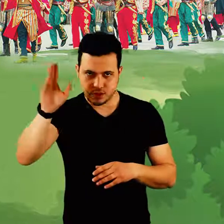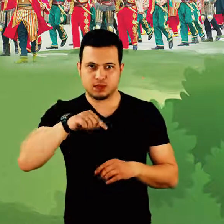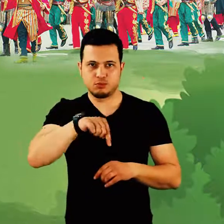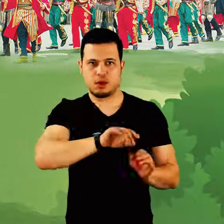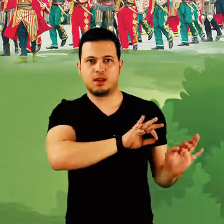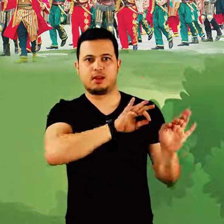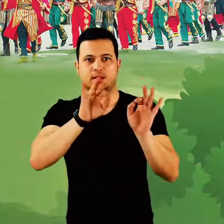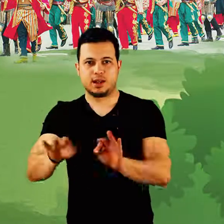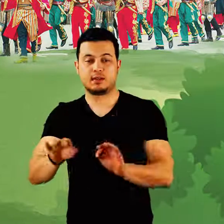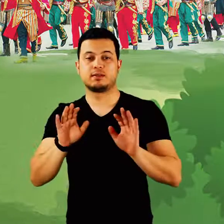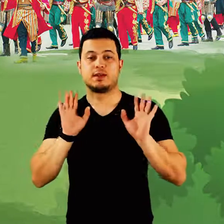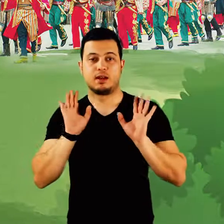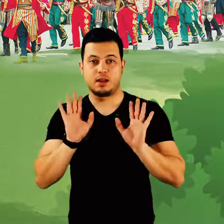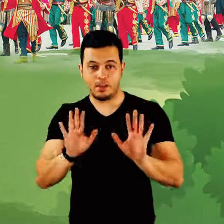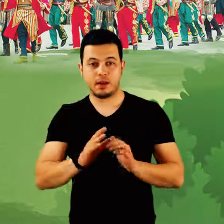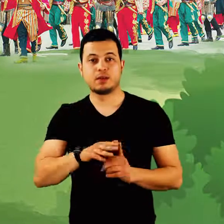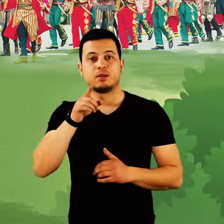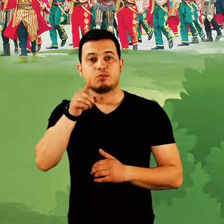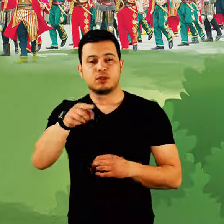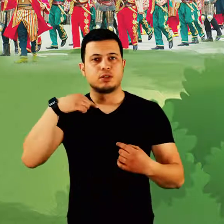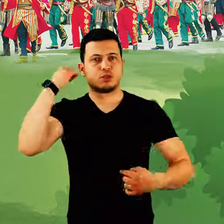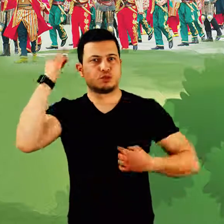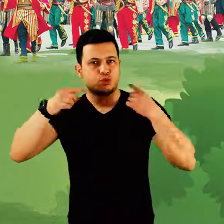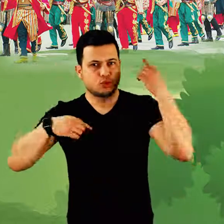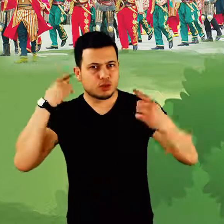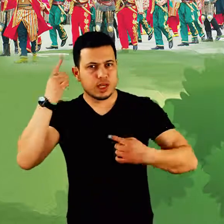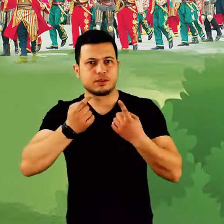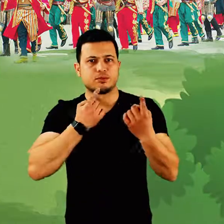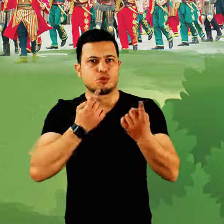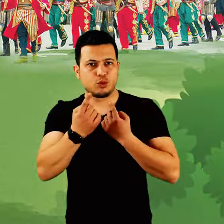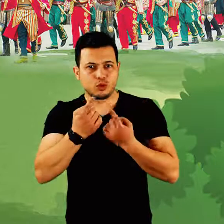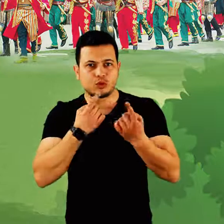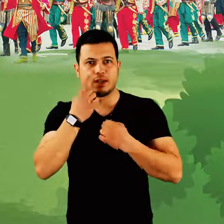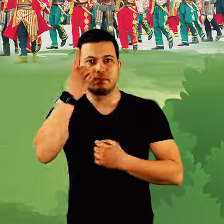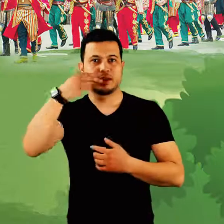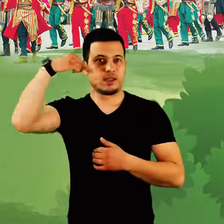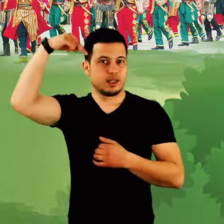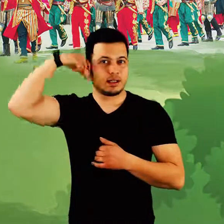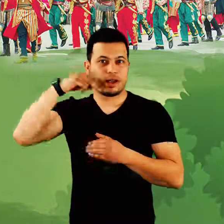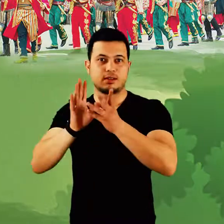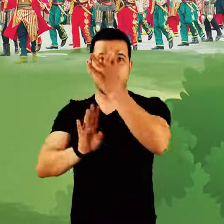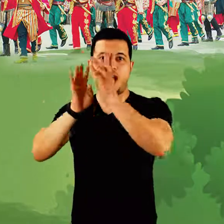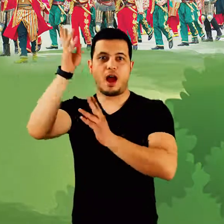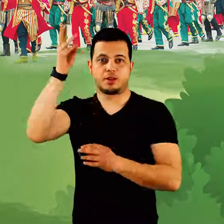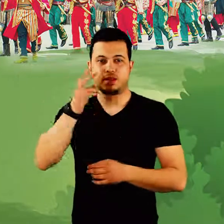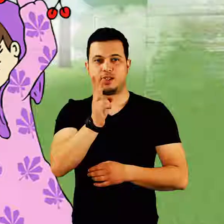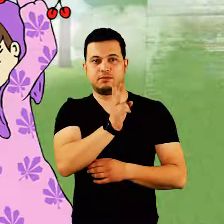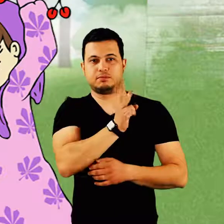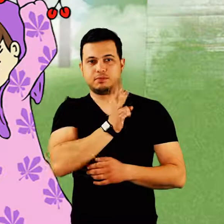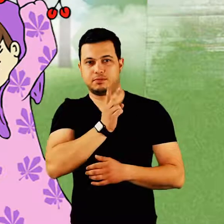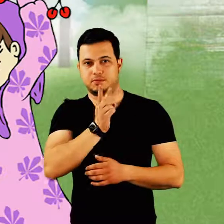burada buluvermişlerdi. Bunları düşünüp konuşurken bir kiraz ağacının yanına